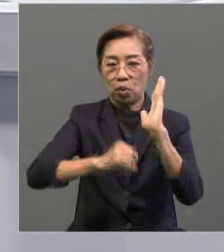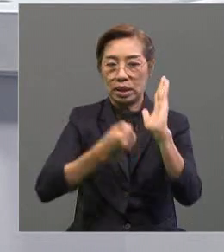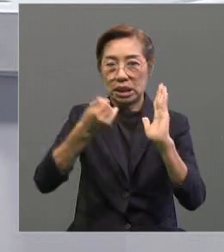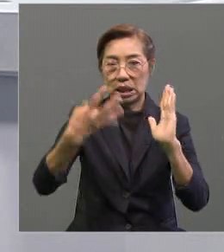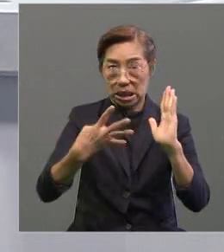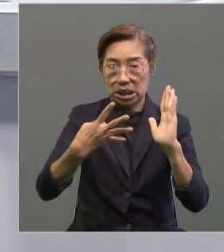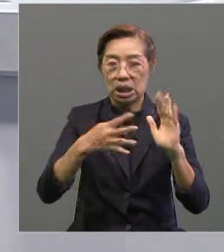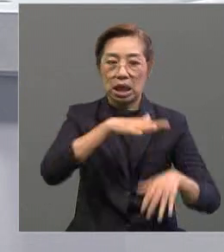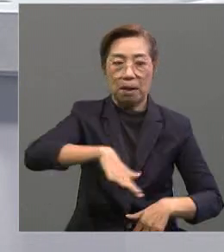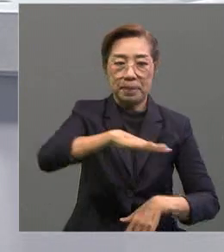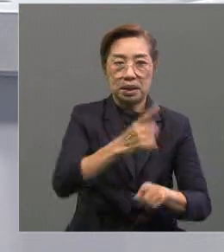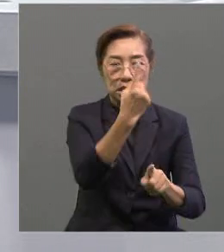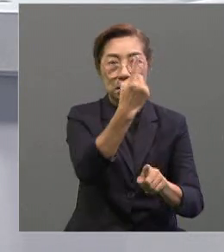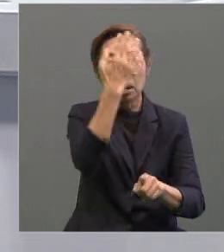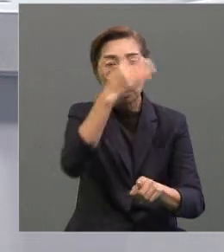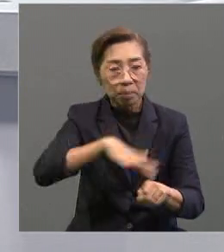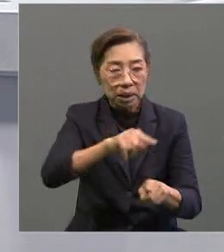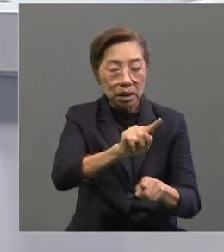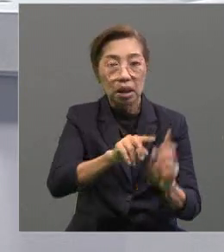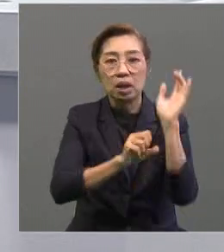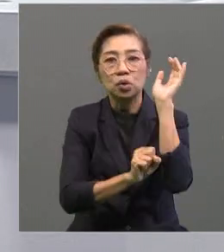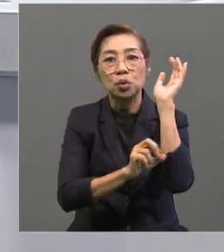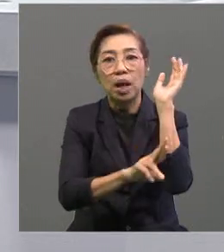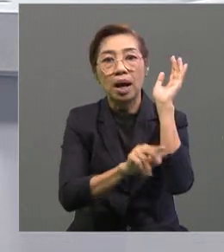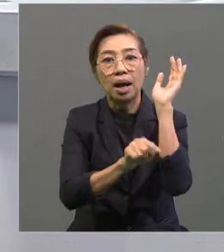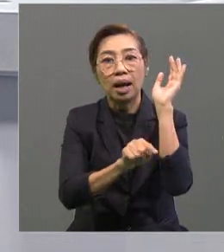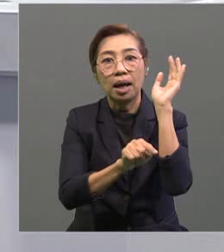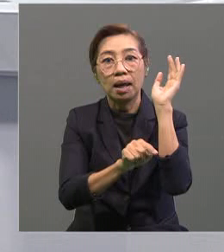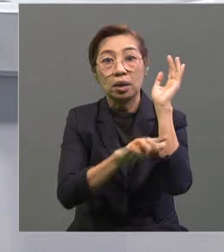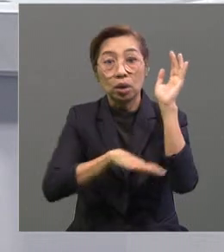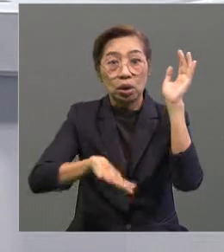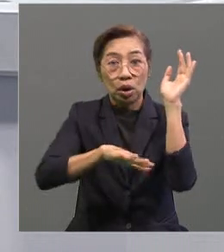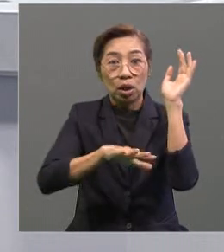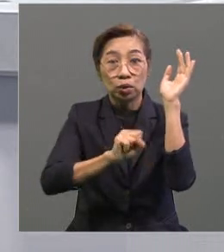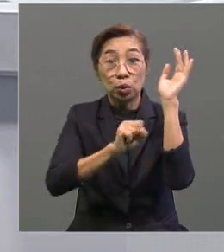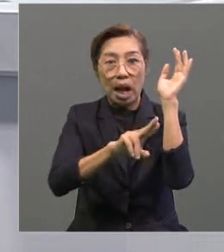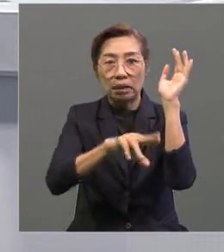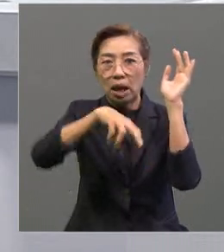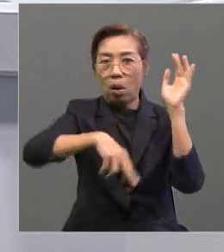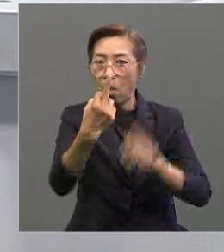1พื้นที่ 1พื้นที่เพราะอะไรเพราะว่าสุราษฎร์ธานีเนี่ยเฉพาะแค่สมุยที่เดียวนะคุณผู้ชมครับส